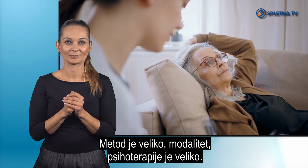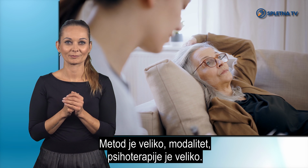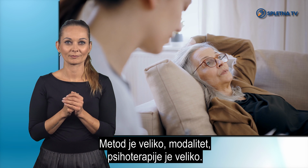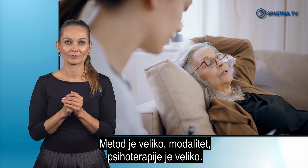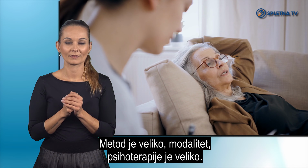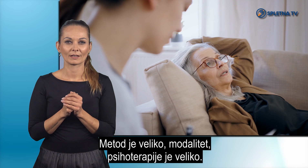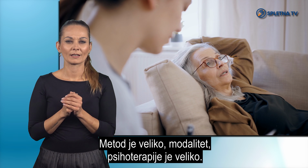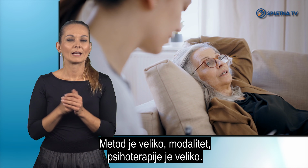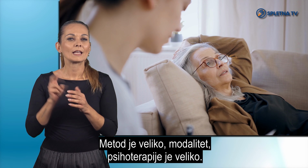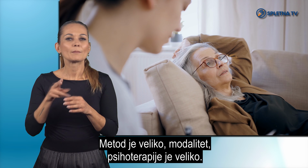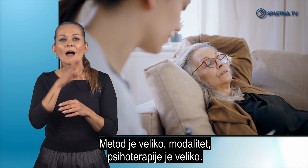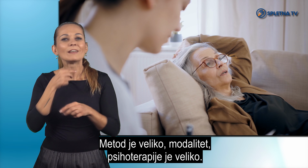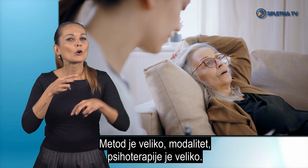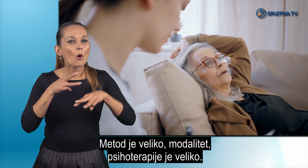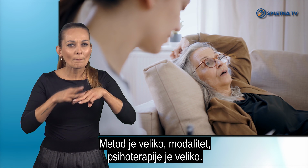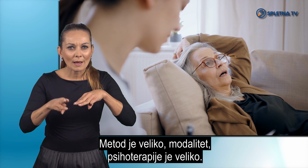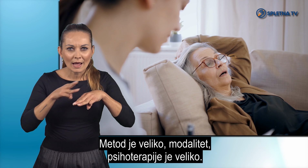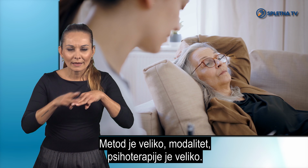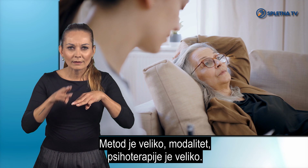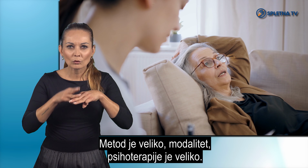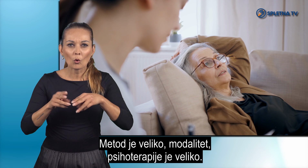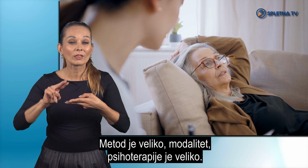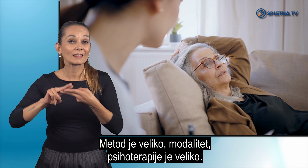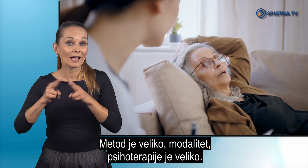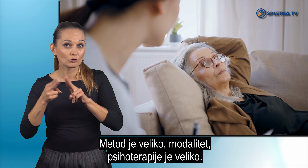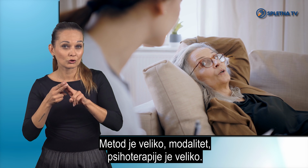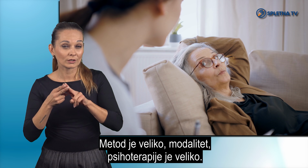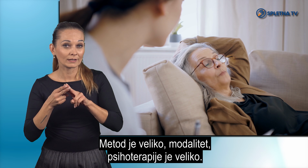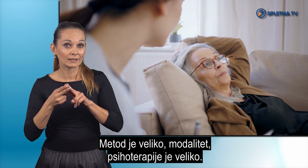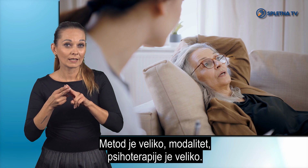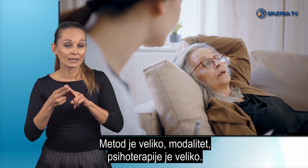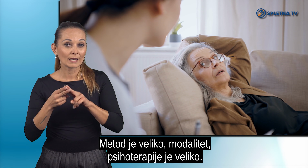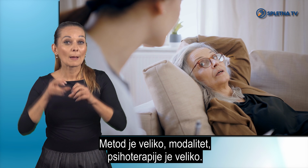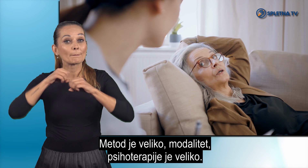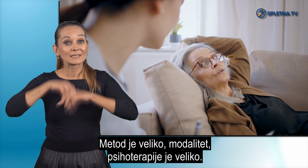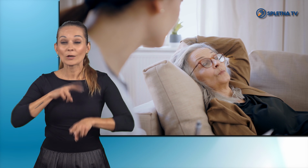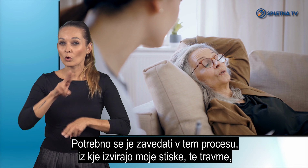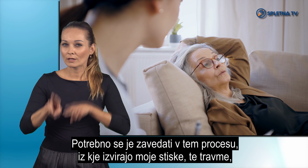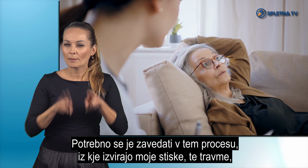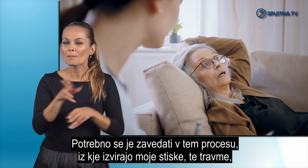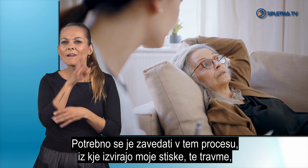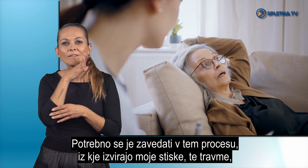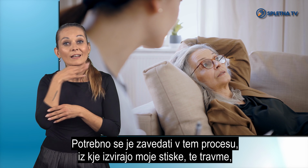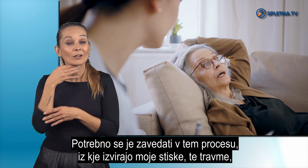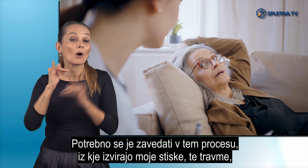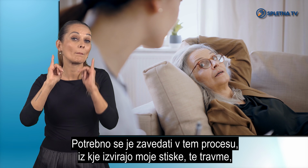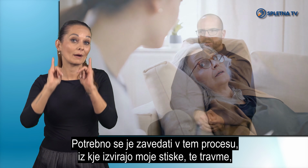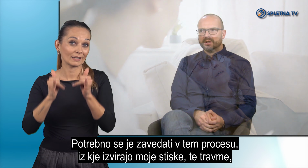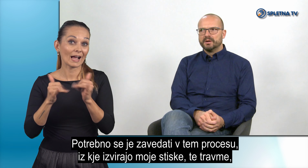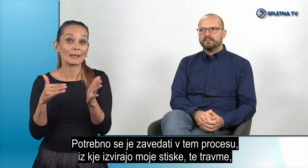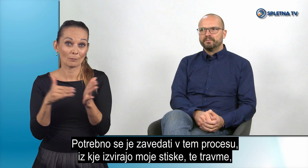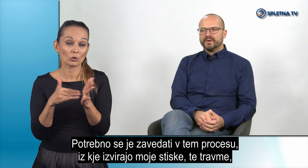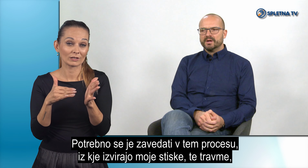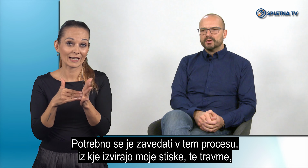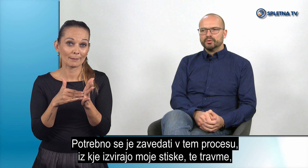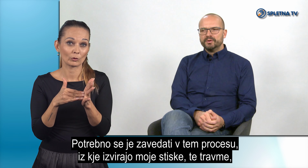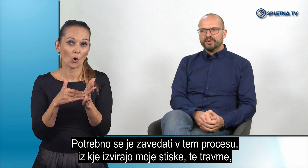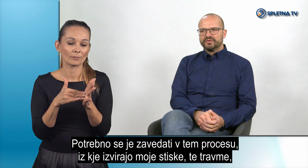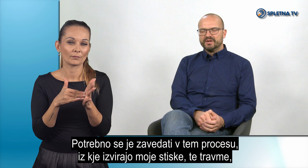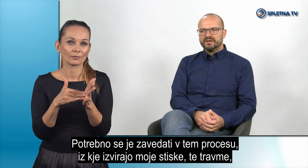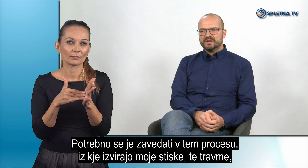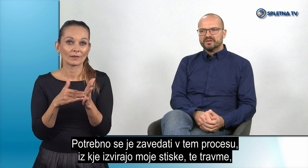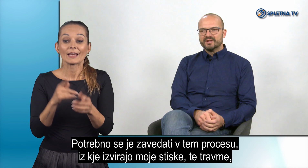Metod je veliko, modalitet psihoterapije je veliko, ne. Zagotovo je potrebno